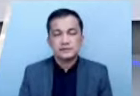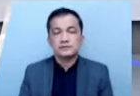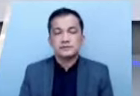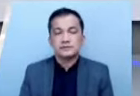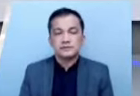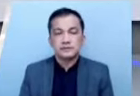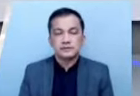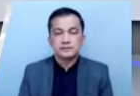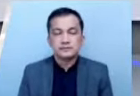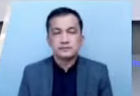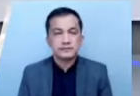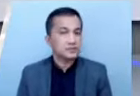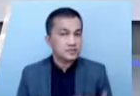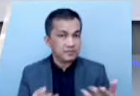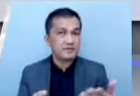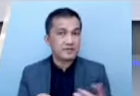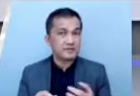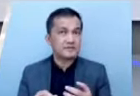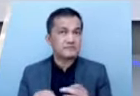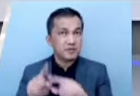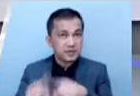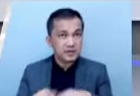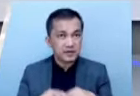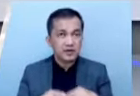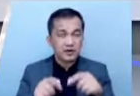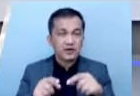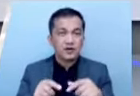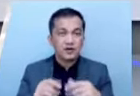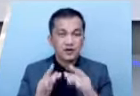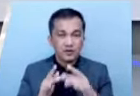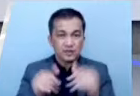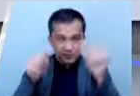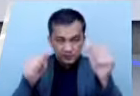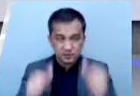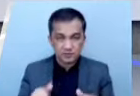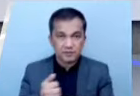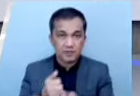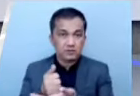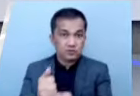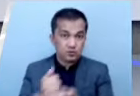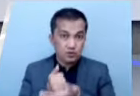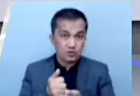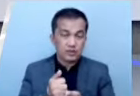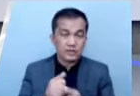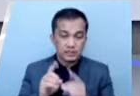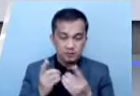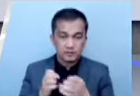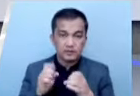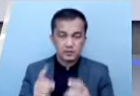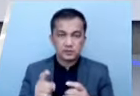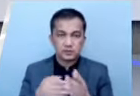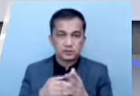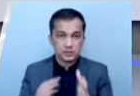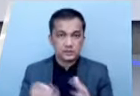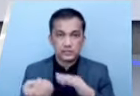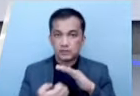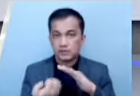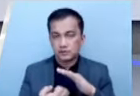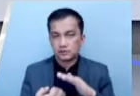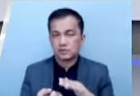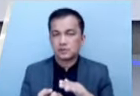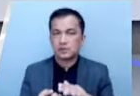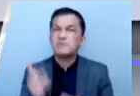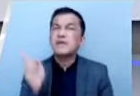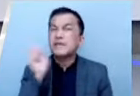Sa mga umasa sa online post na may pabaong ayuda ang DepEd para sa mga estudyante sa elementarya, peke po yan.